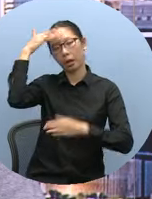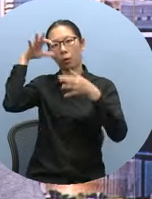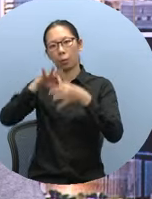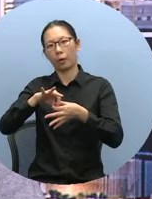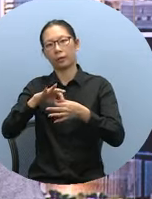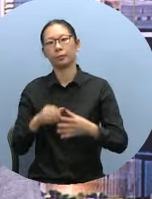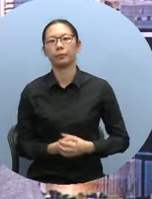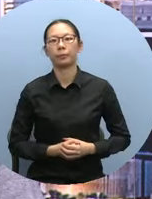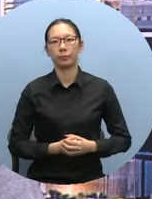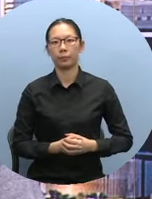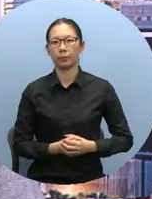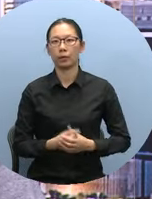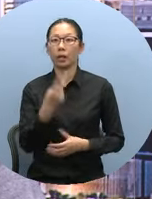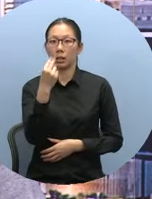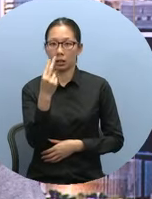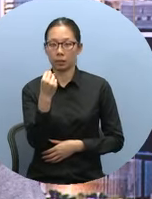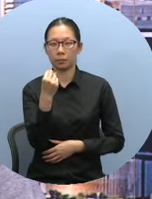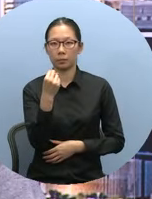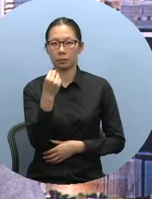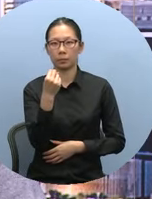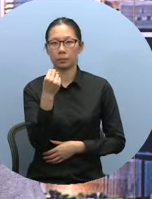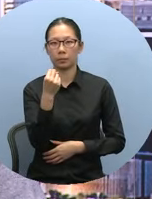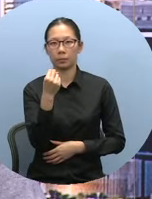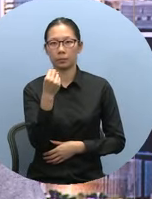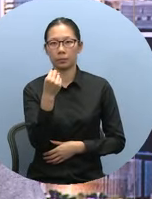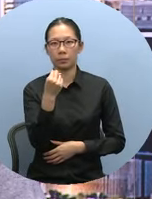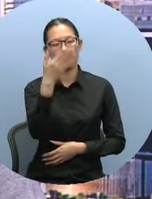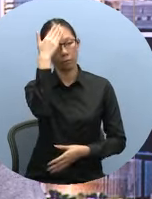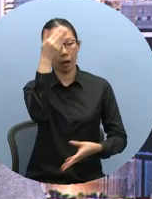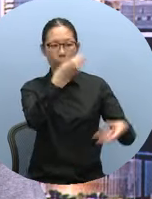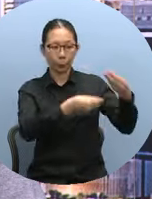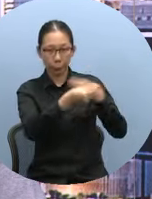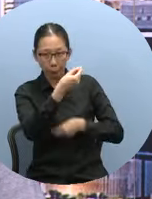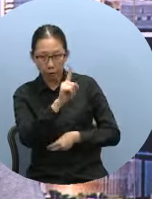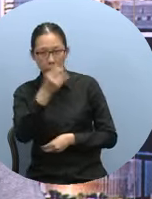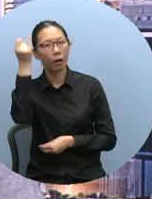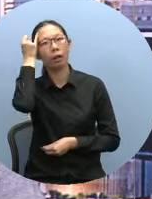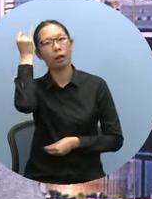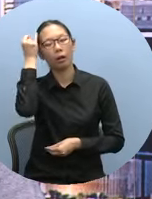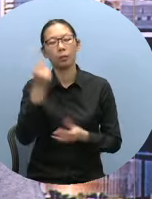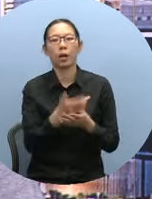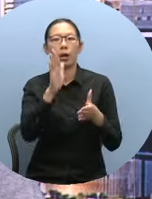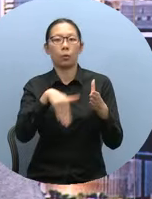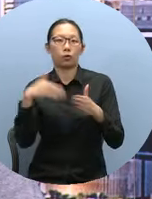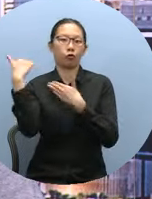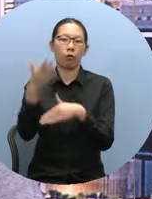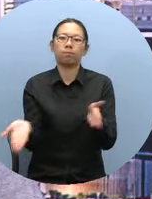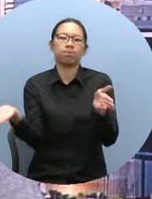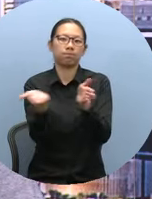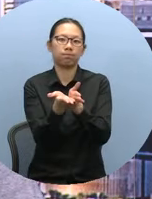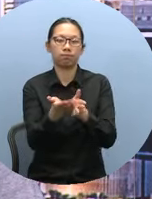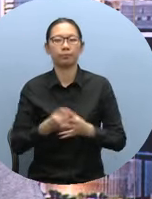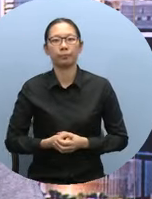相關嘅。咁另外有20宗係未有源頭嘅個案啦。葵涌貨櫃碼頭咧，咁我哋